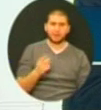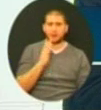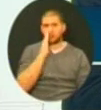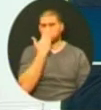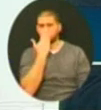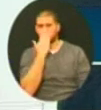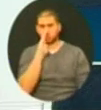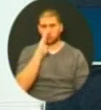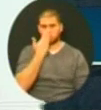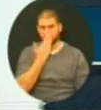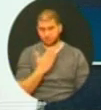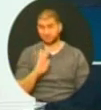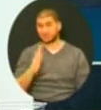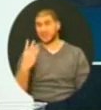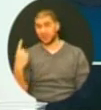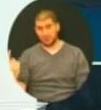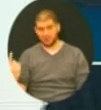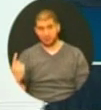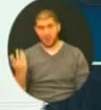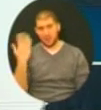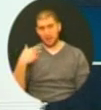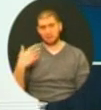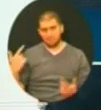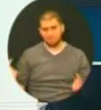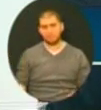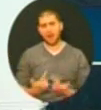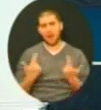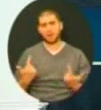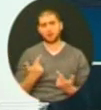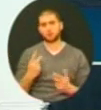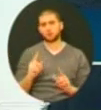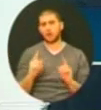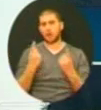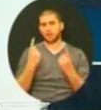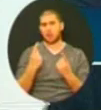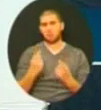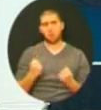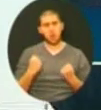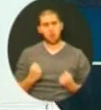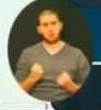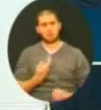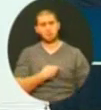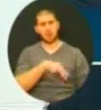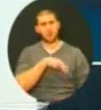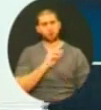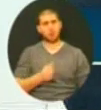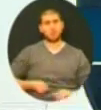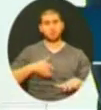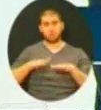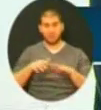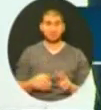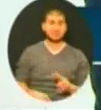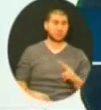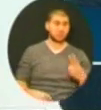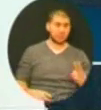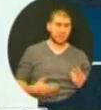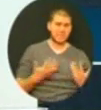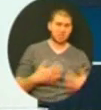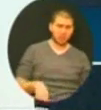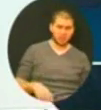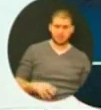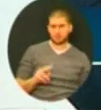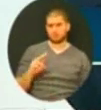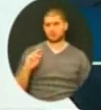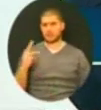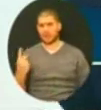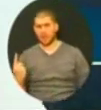זיגזג. מצד אחד, היה מלחמה שנעשתה בקור רוח ובאחריות של ראש הממשלה, ומצד שני, כשל. מצד